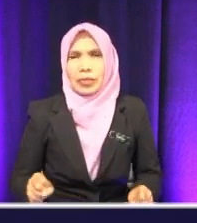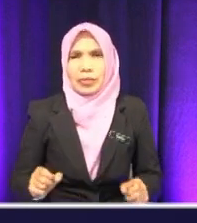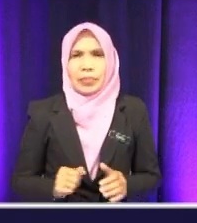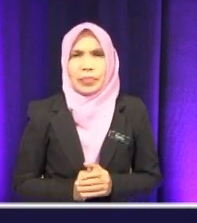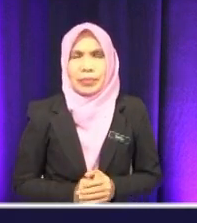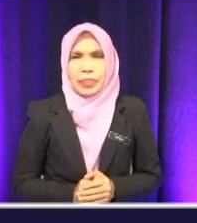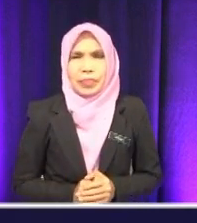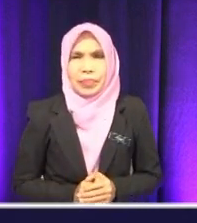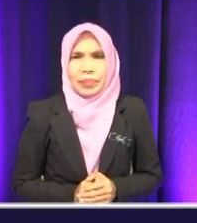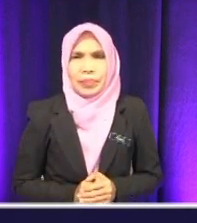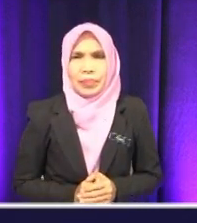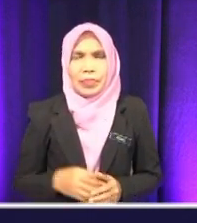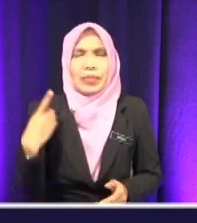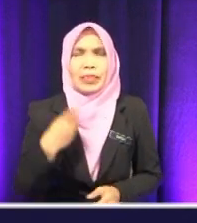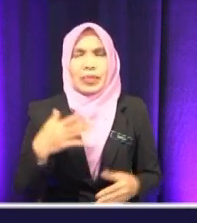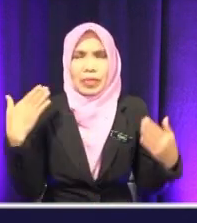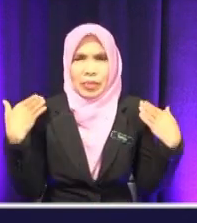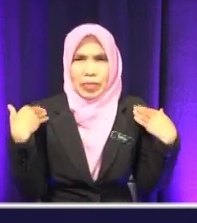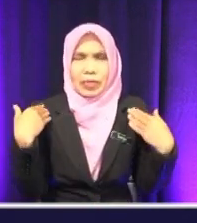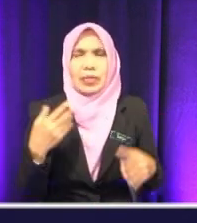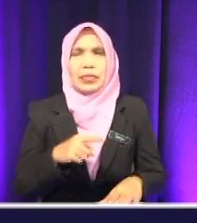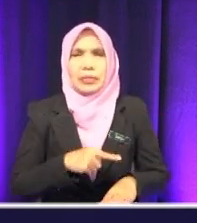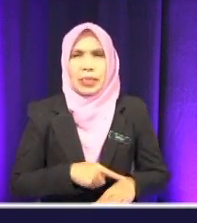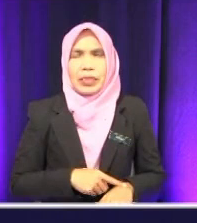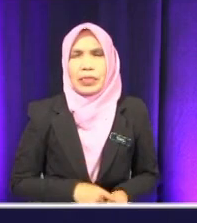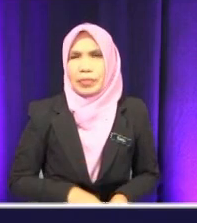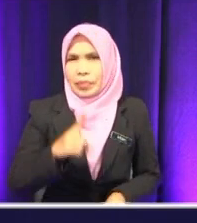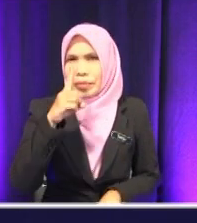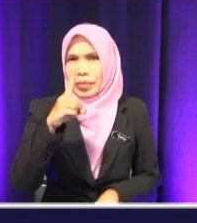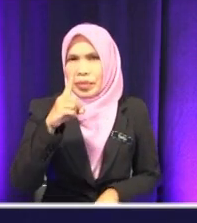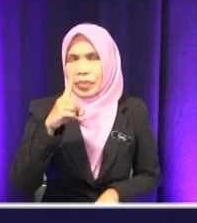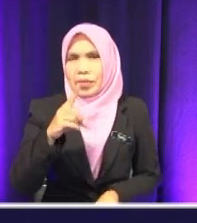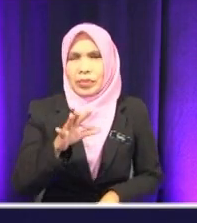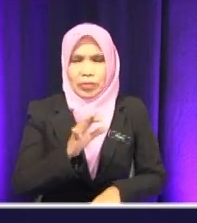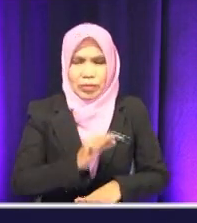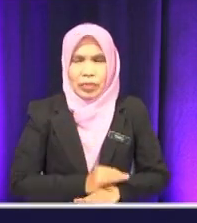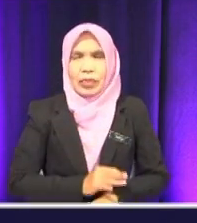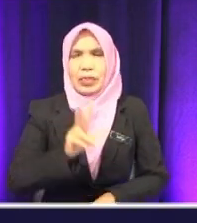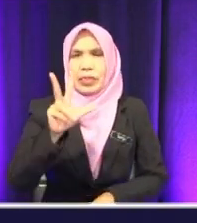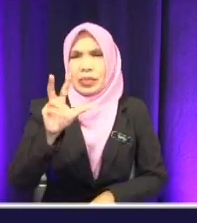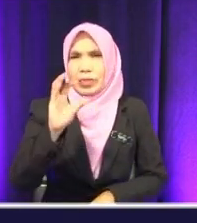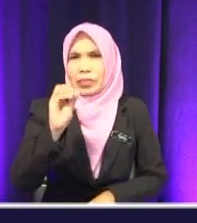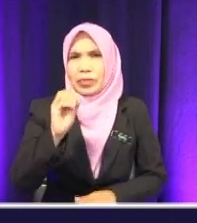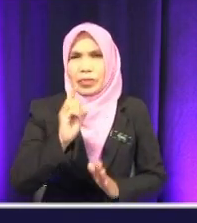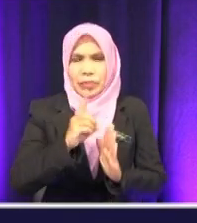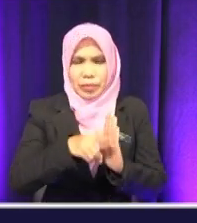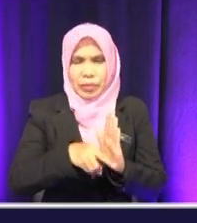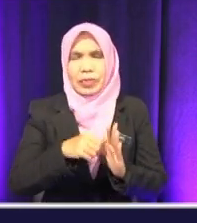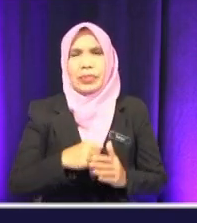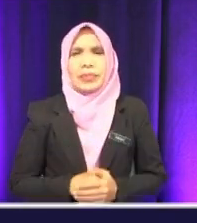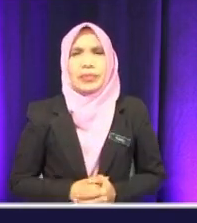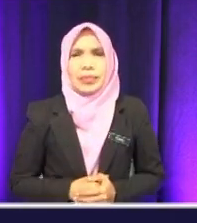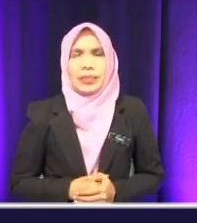untuk bagian Bi cadangan masa ilah satu jam 30 menit kita ada masa lebih kurang 90 menit untuk menjawab jadi